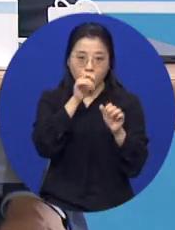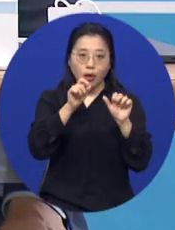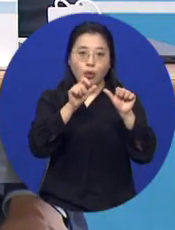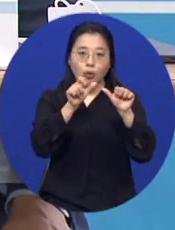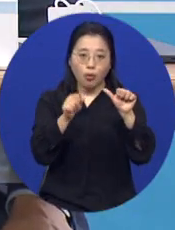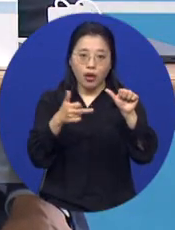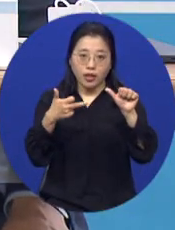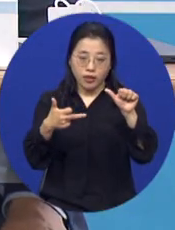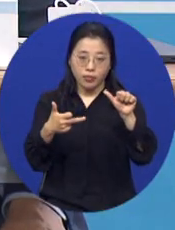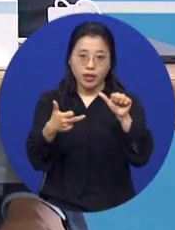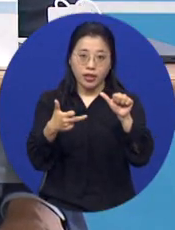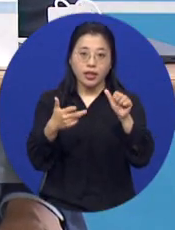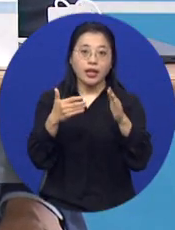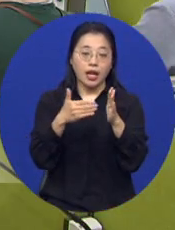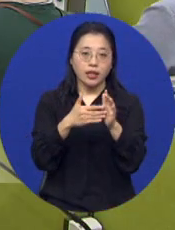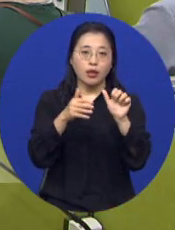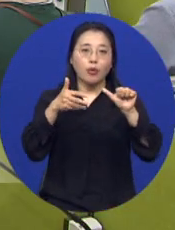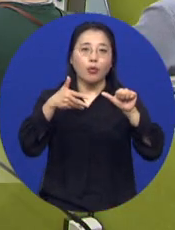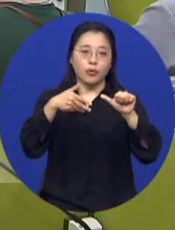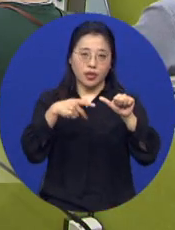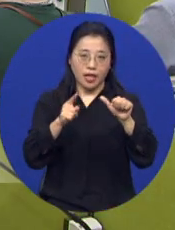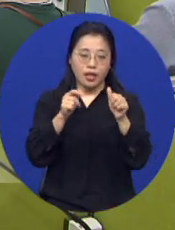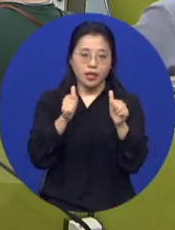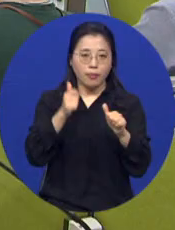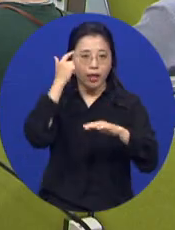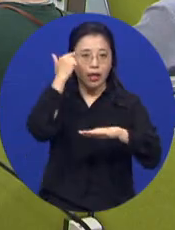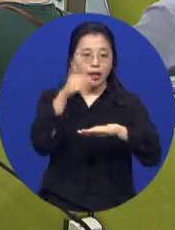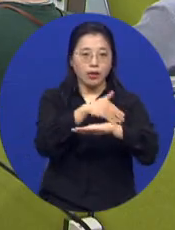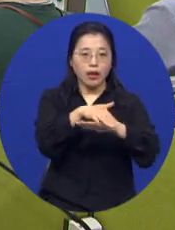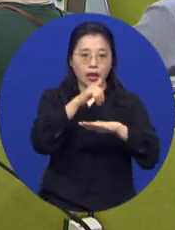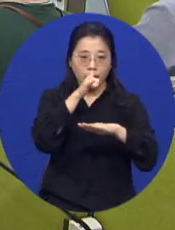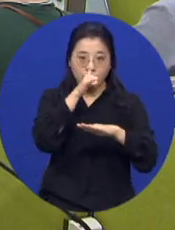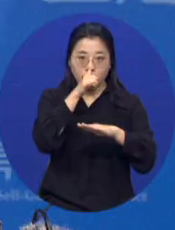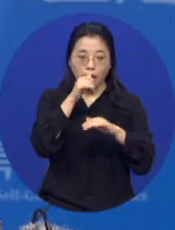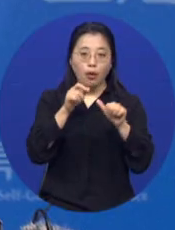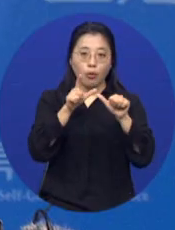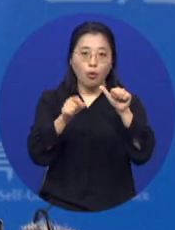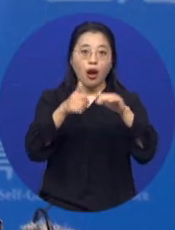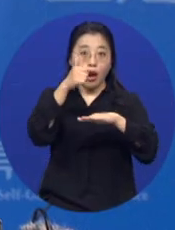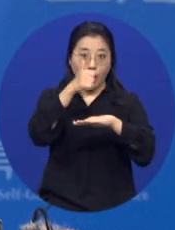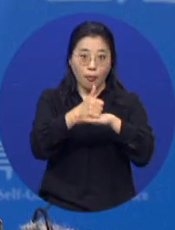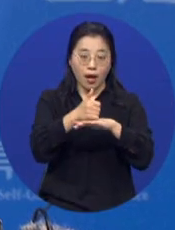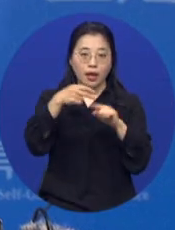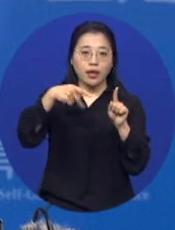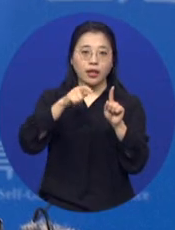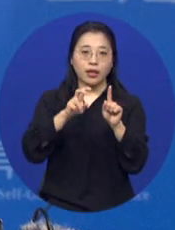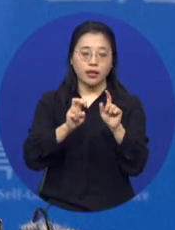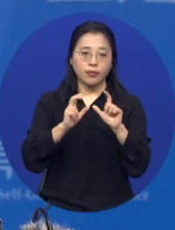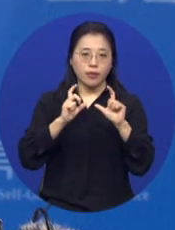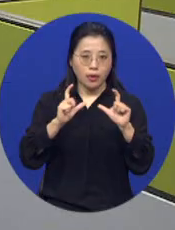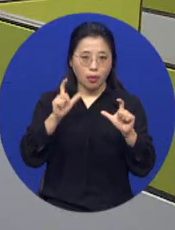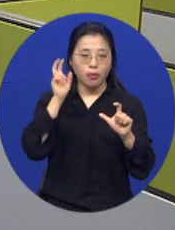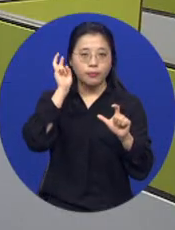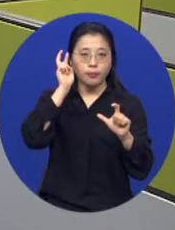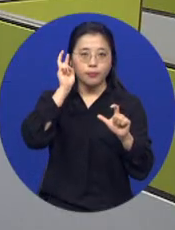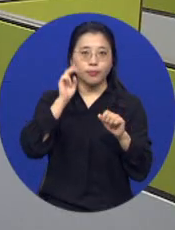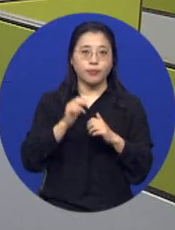공판 일정까지 확정된 가운데 이르면 5월 말쯤 1심 선고가 이뤄질 것으로 전망됩니다